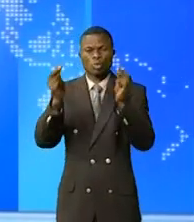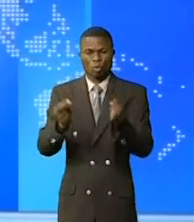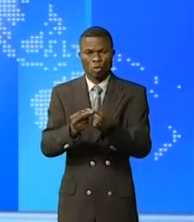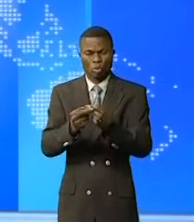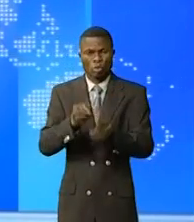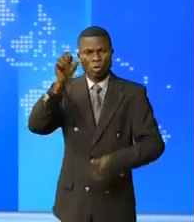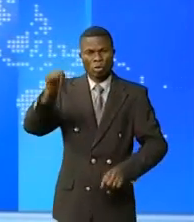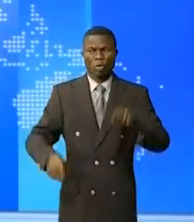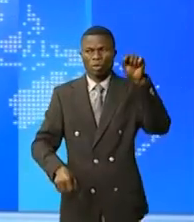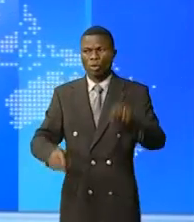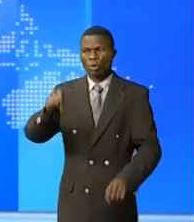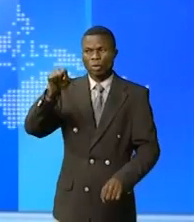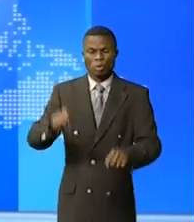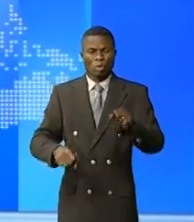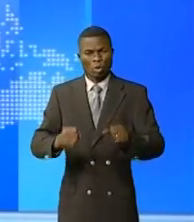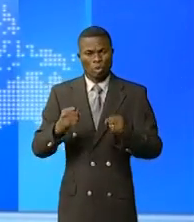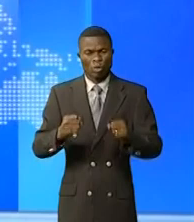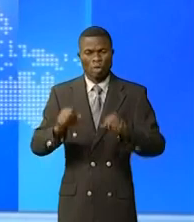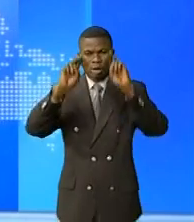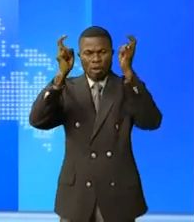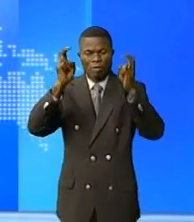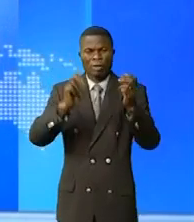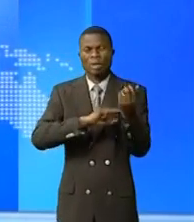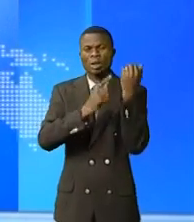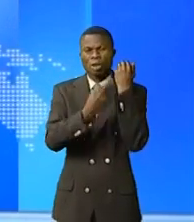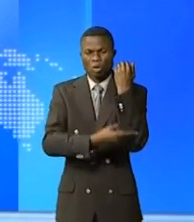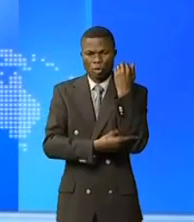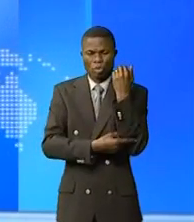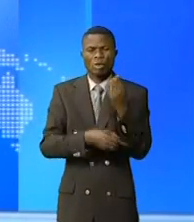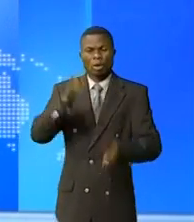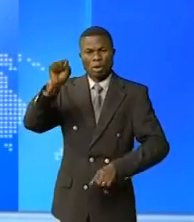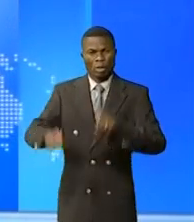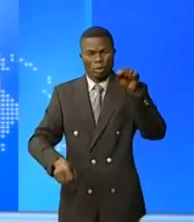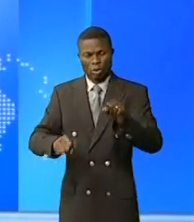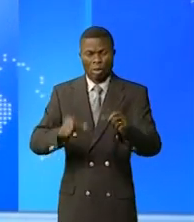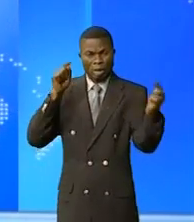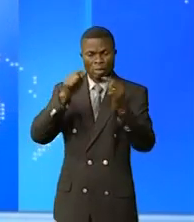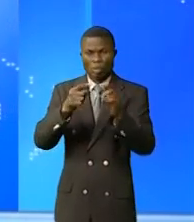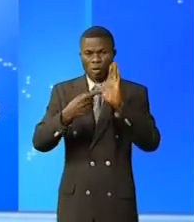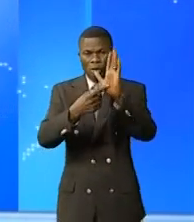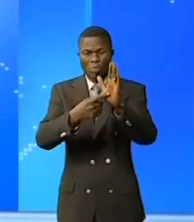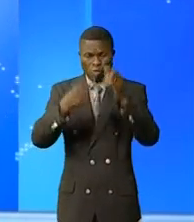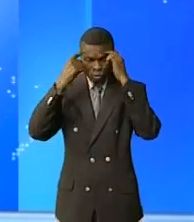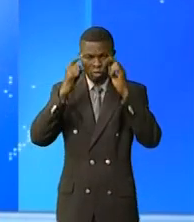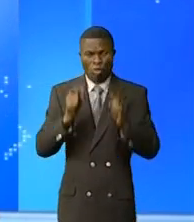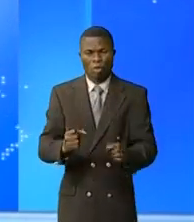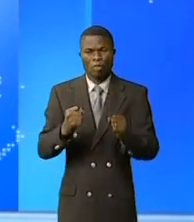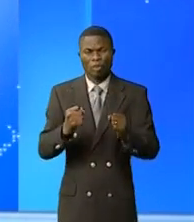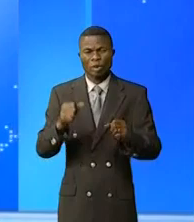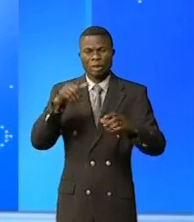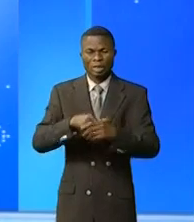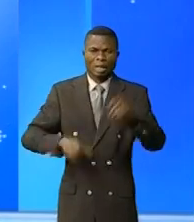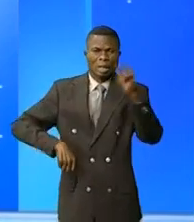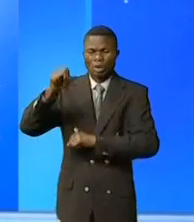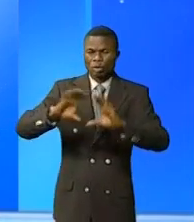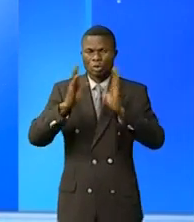une marche d'endurance à travers la ville de Goma, marche ayant pour objectif de montrer leur détermination d'en finir